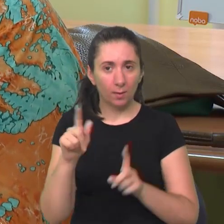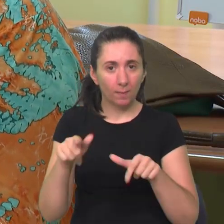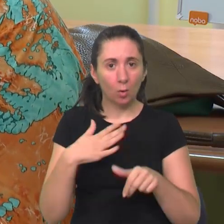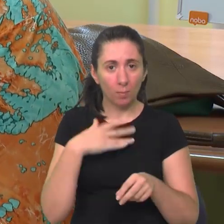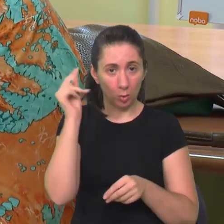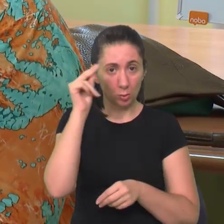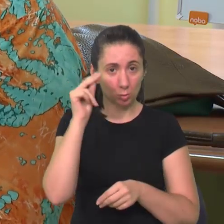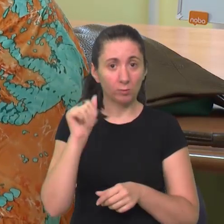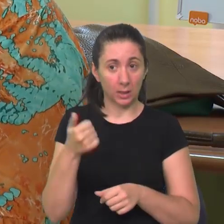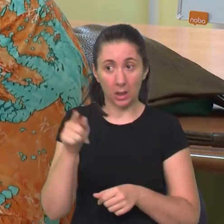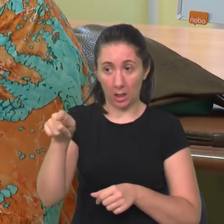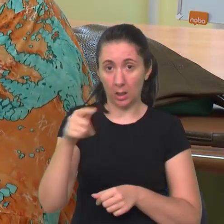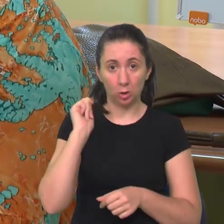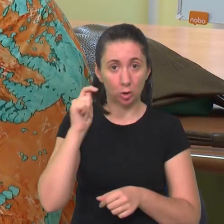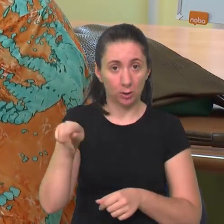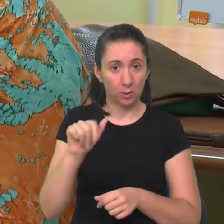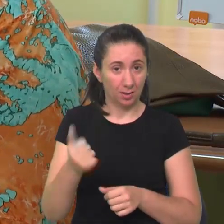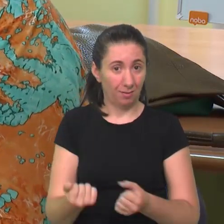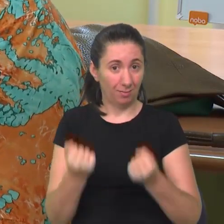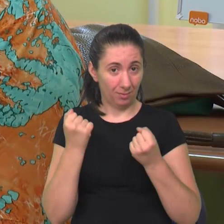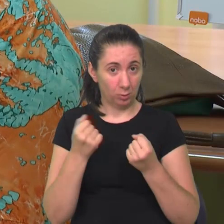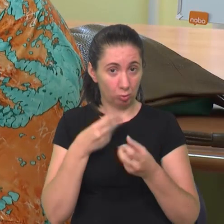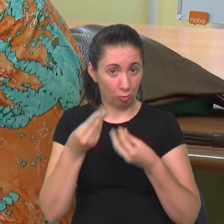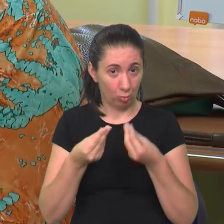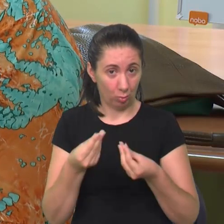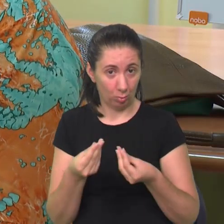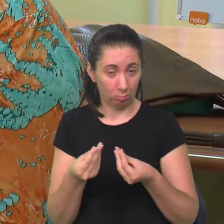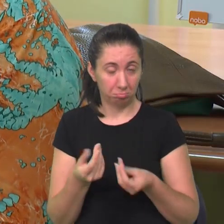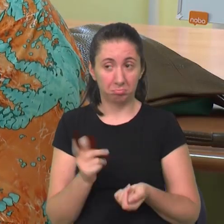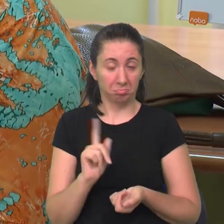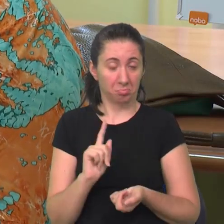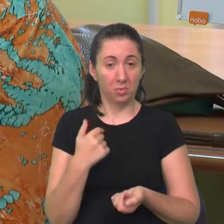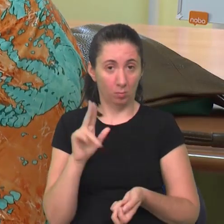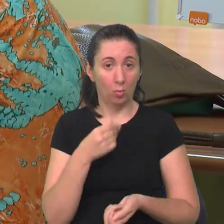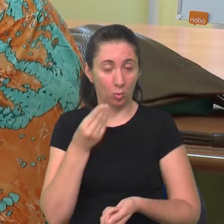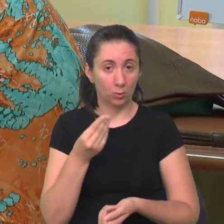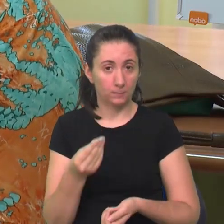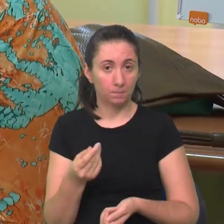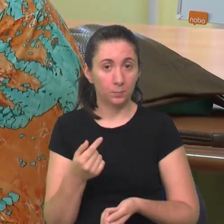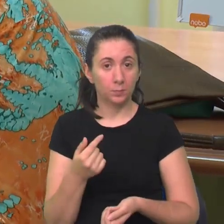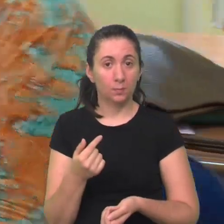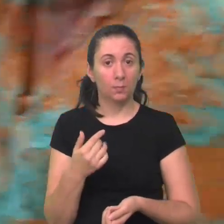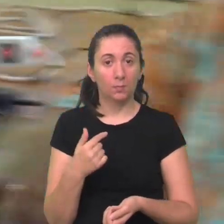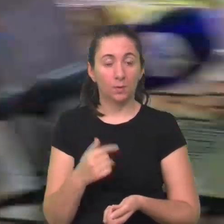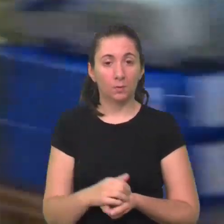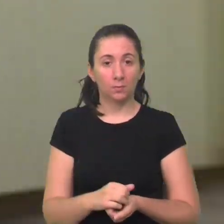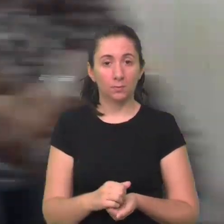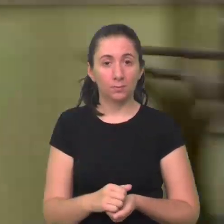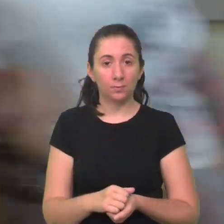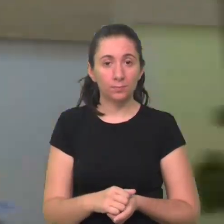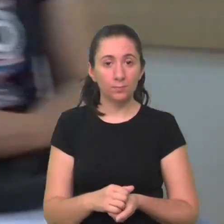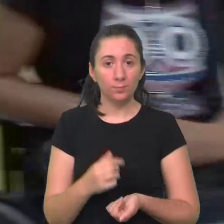imao neko iskustvo? Jeste. Je li vam teško podijeliti to? Nije. Aha. Meni bi jako veliki šok kad